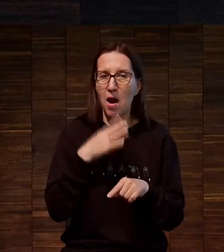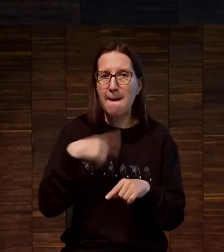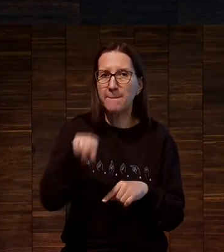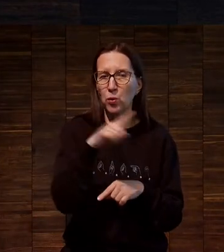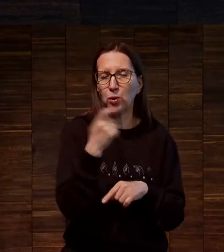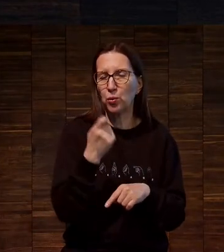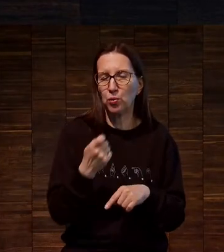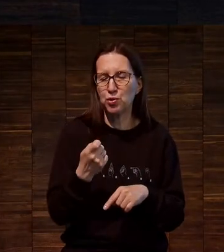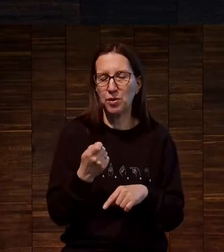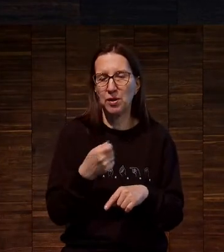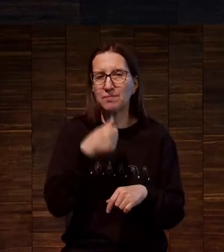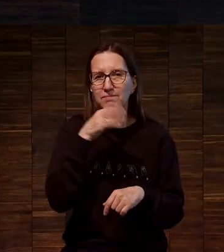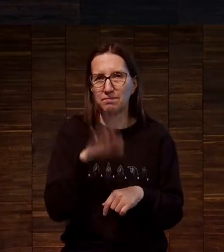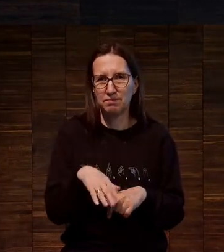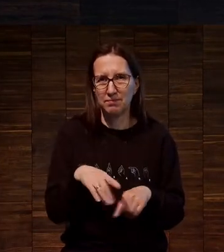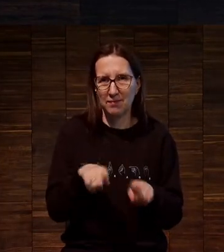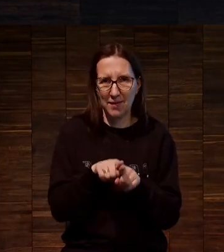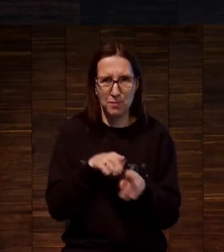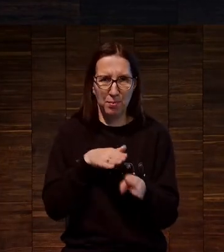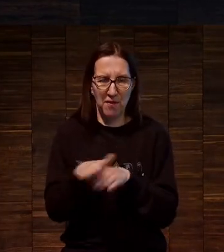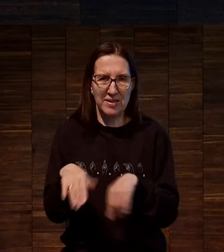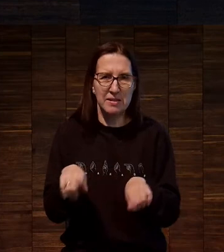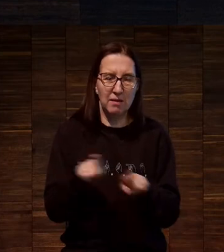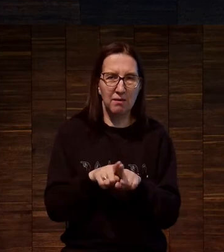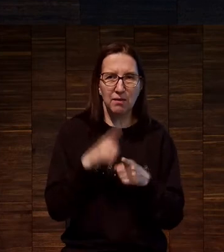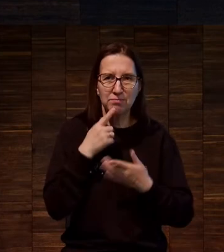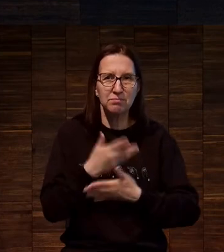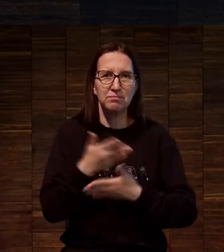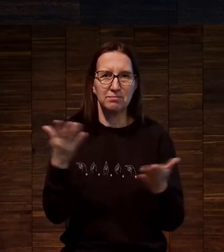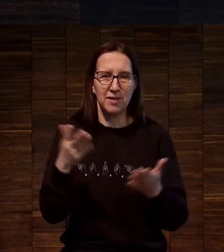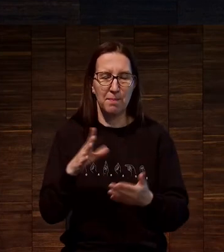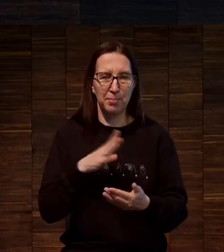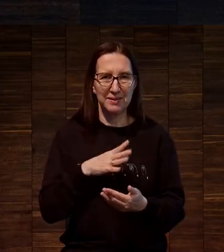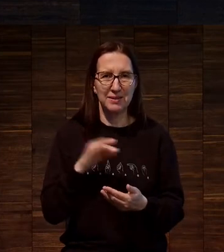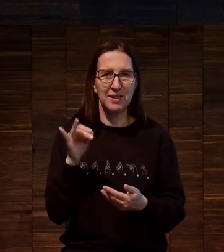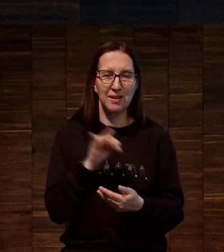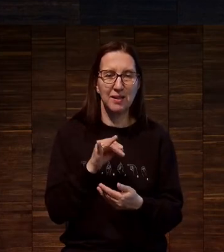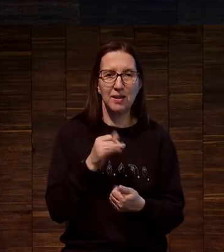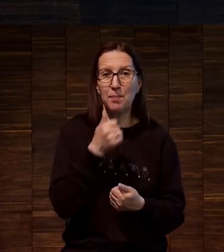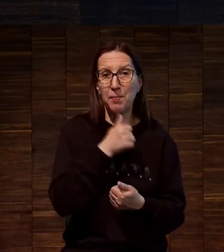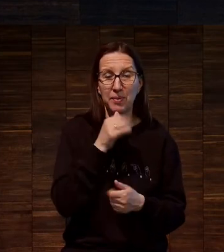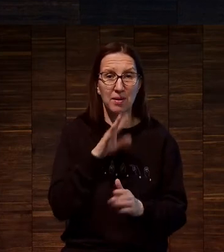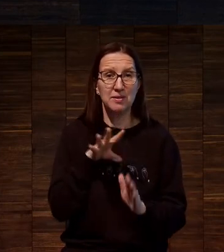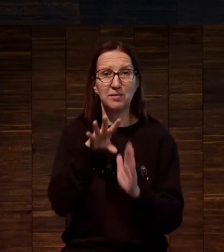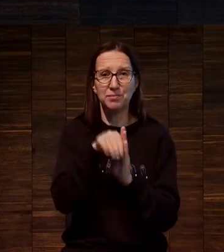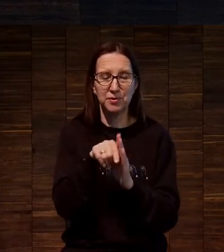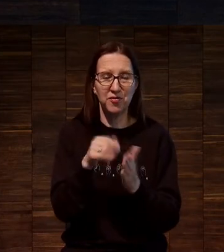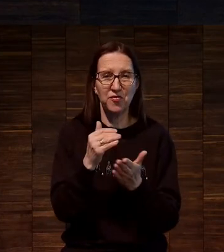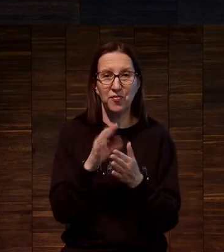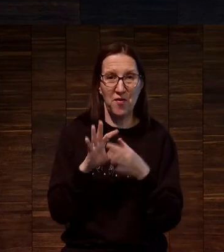достаточно травматичный ритм, не все справляются. То есть, попытаясь попасть в систему искусства,